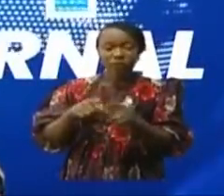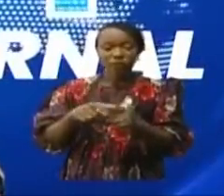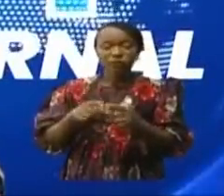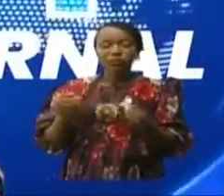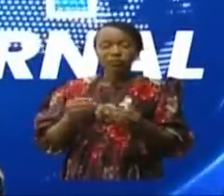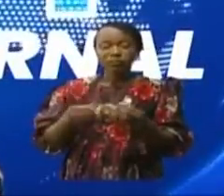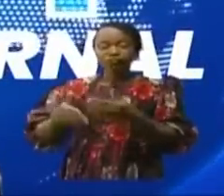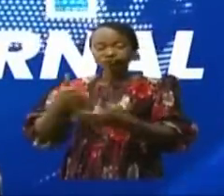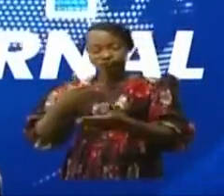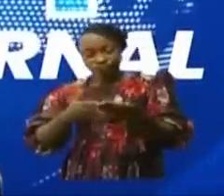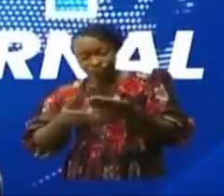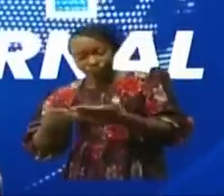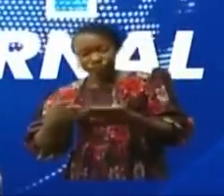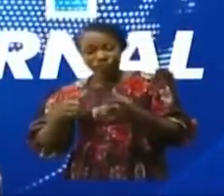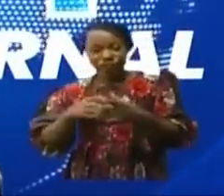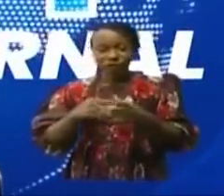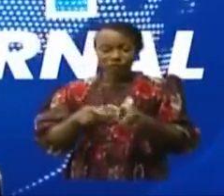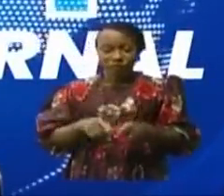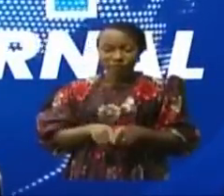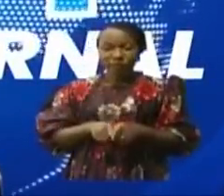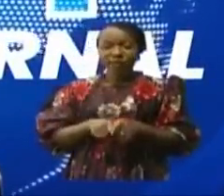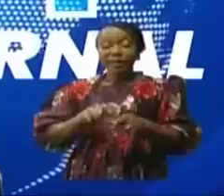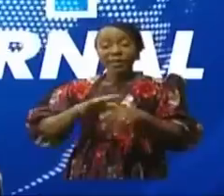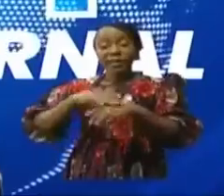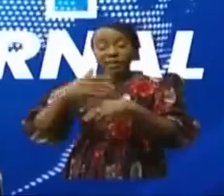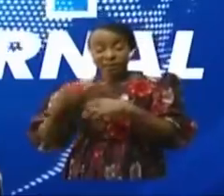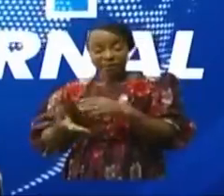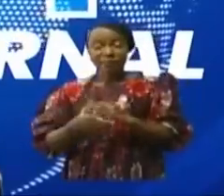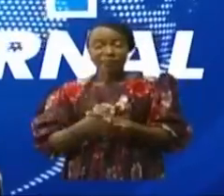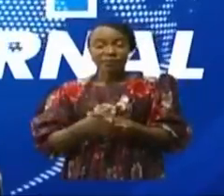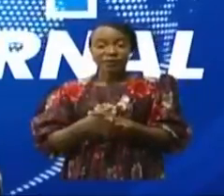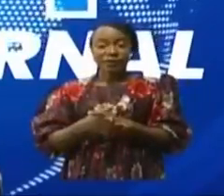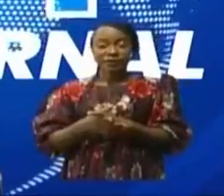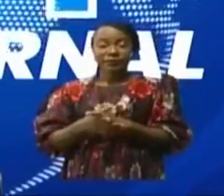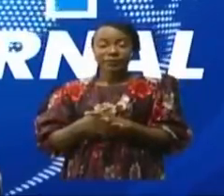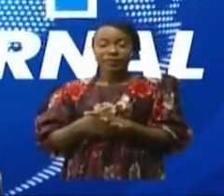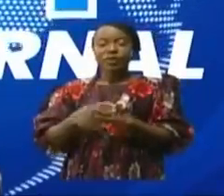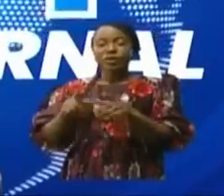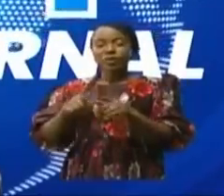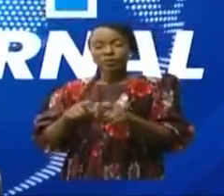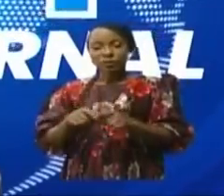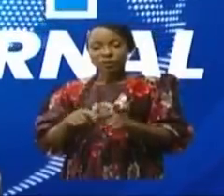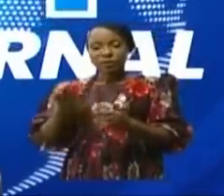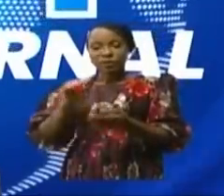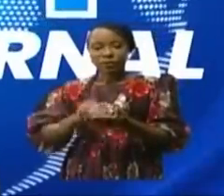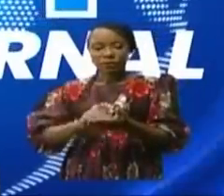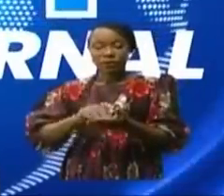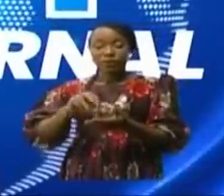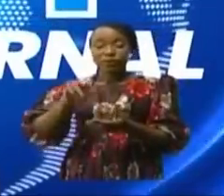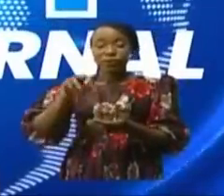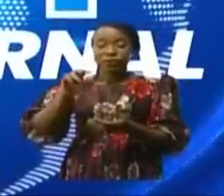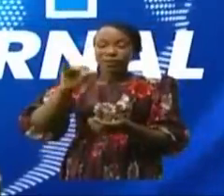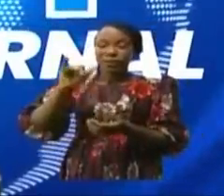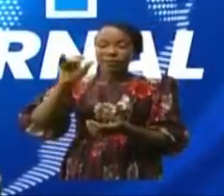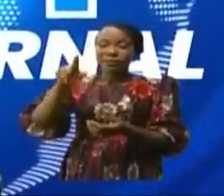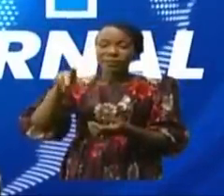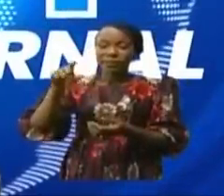été engagées entre le consortium Deloitte, Kivu, Entrepreneur et l'UPC et ces